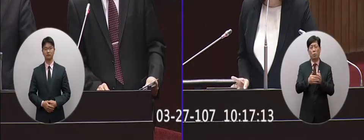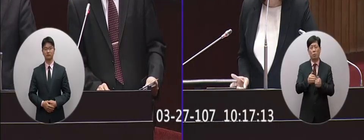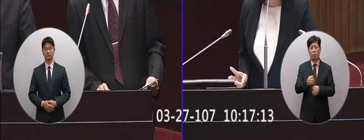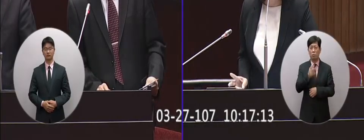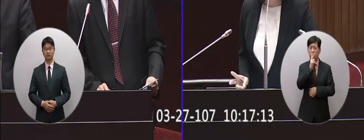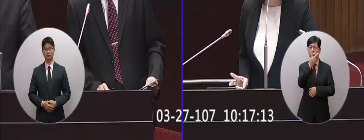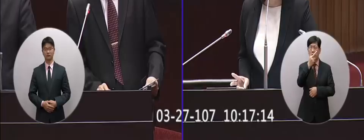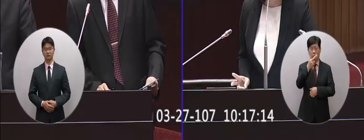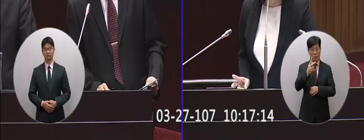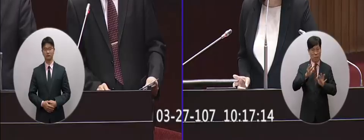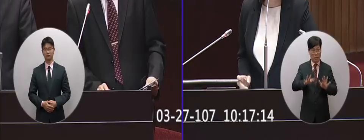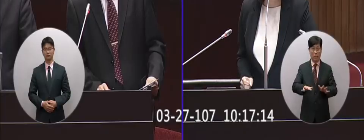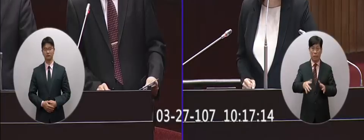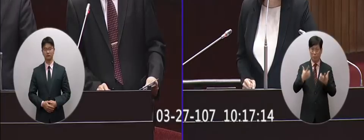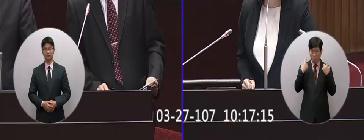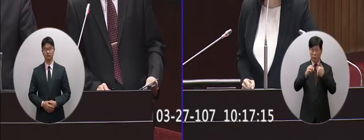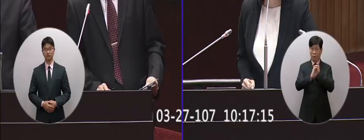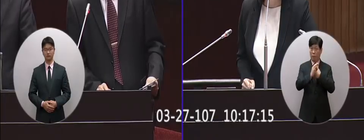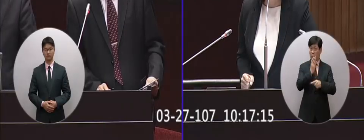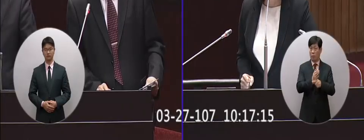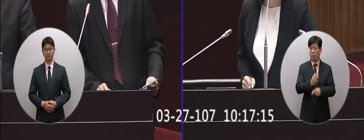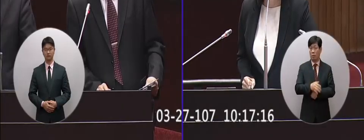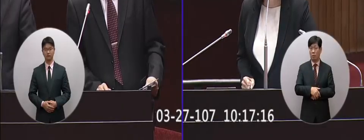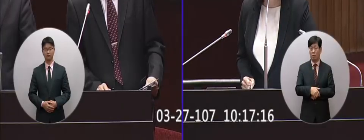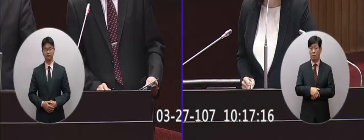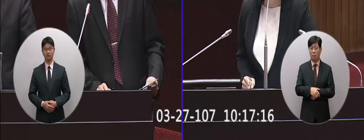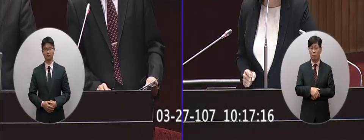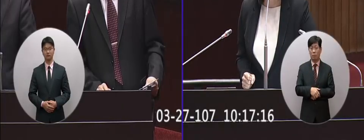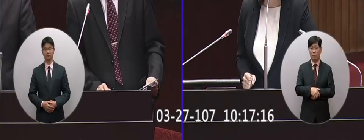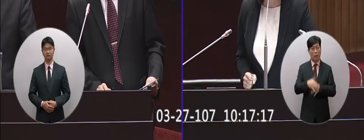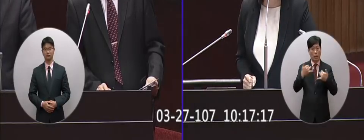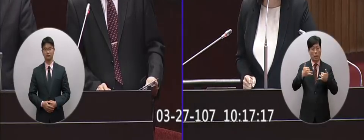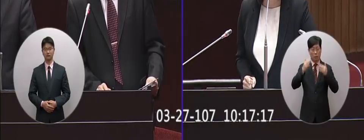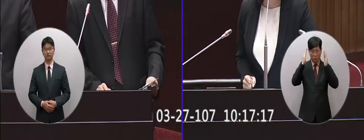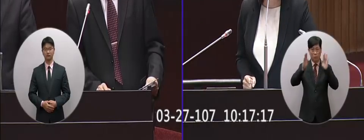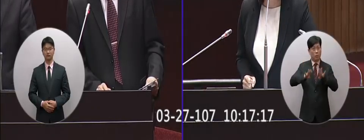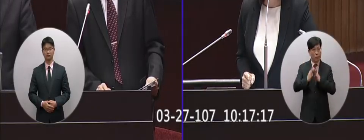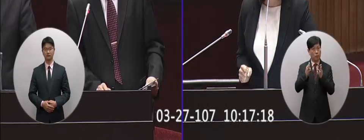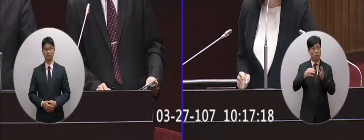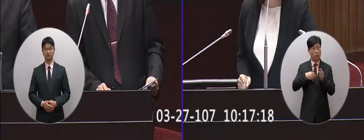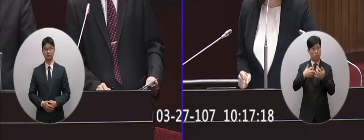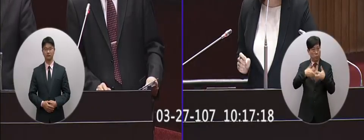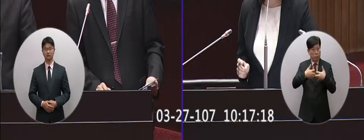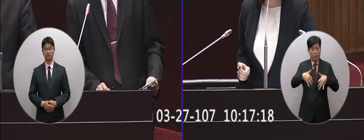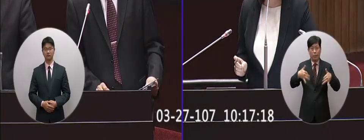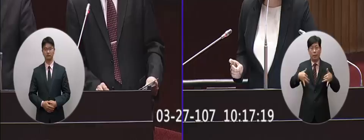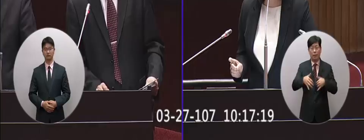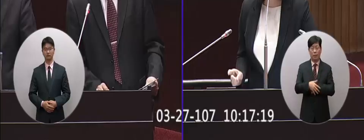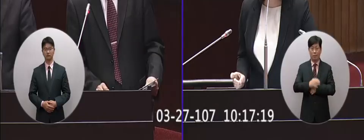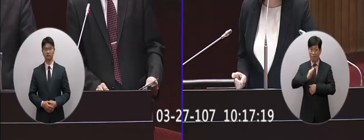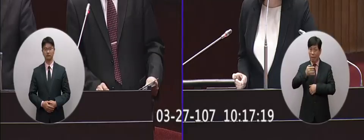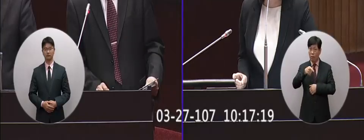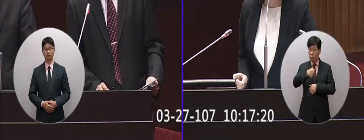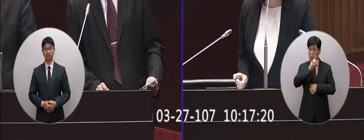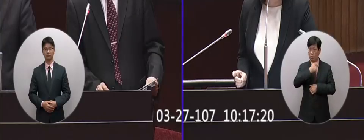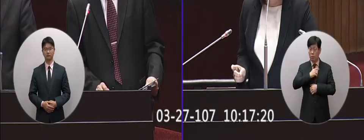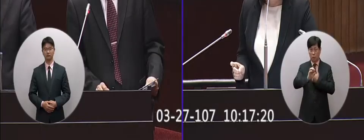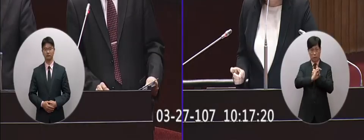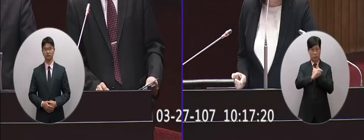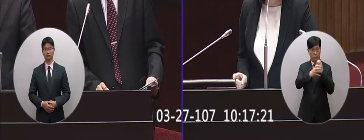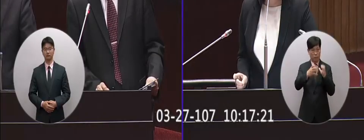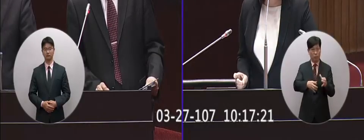了2座，目前还在测试的阶段，还在测试的阶段，还没有商转哦。可是我们这个示范